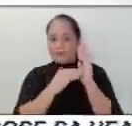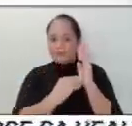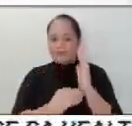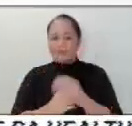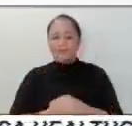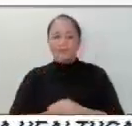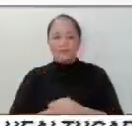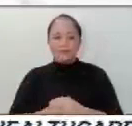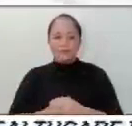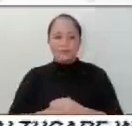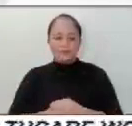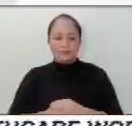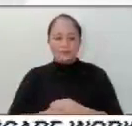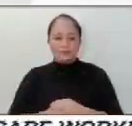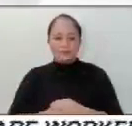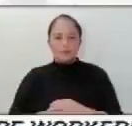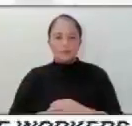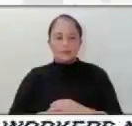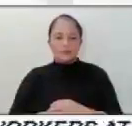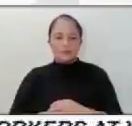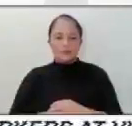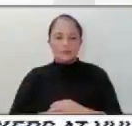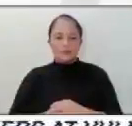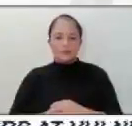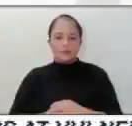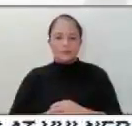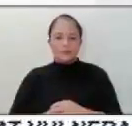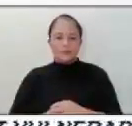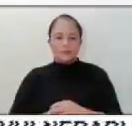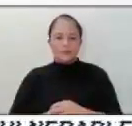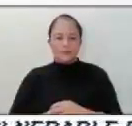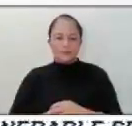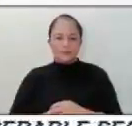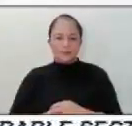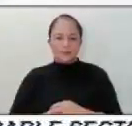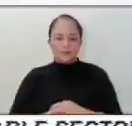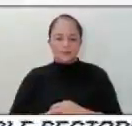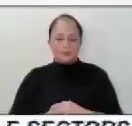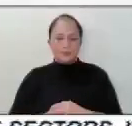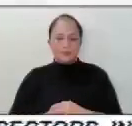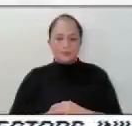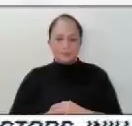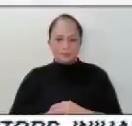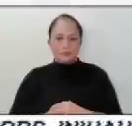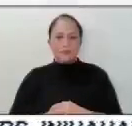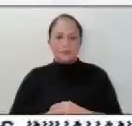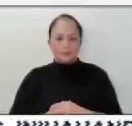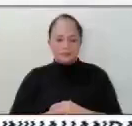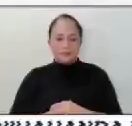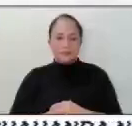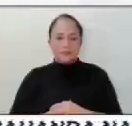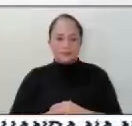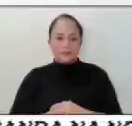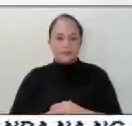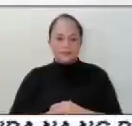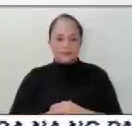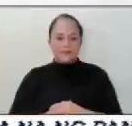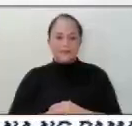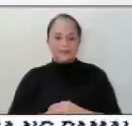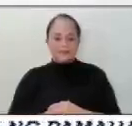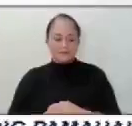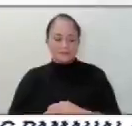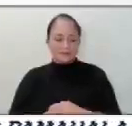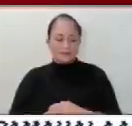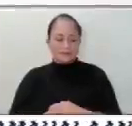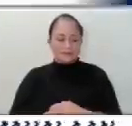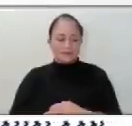City, Mandaue City, Cebu Province, Davao de Oro, Davao del Sur at Davao Oriental. Hindi